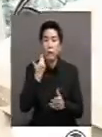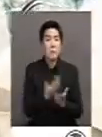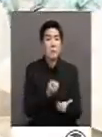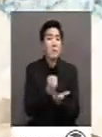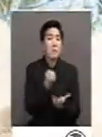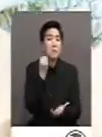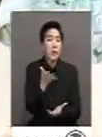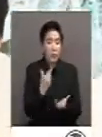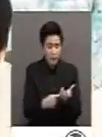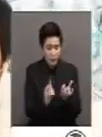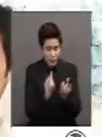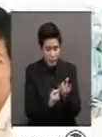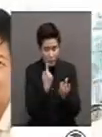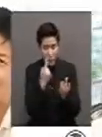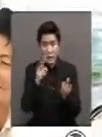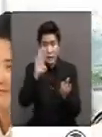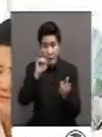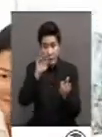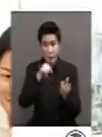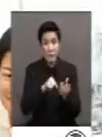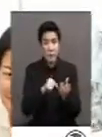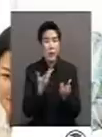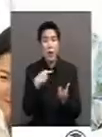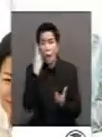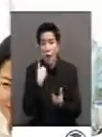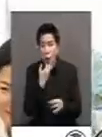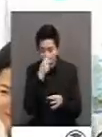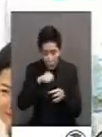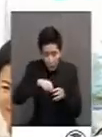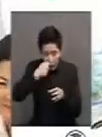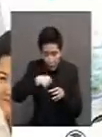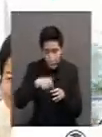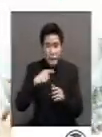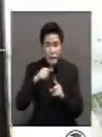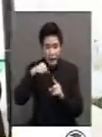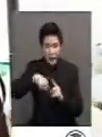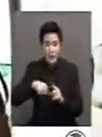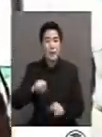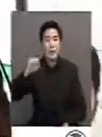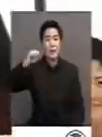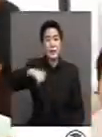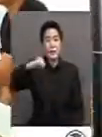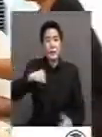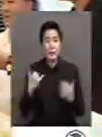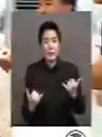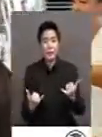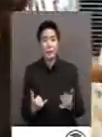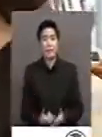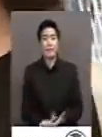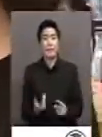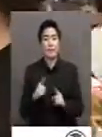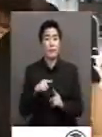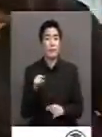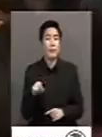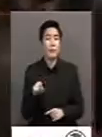งด้วยกระปุกละ40บาทเท่านั้นเพราะฉะนั้นใครอยากลองชิมนะคะมากันได้ที่ตลาดนัดพอเพียงที่หนาว26ค่ะทางด้านนี้นะค